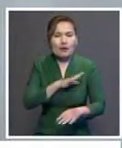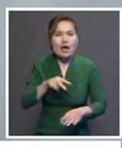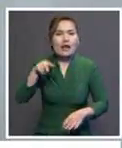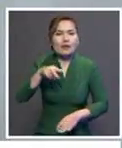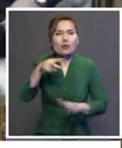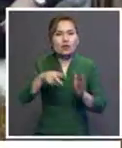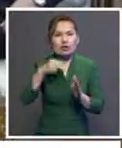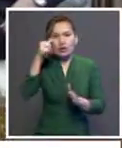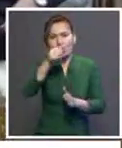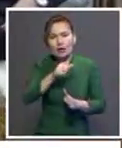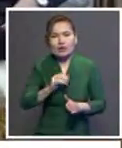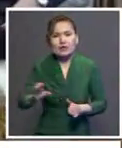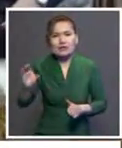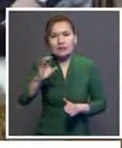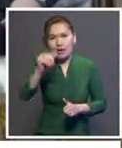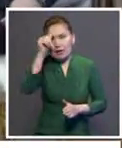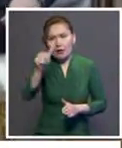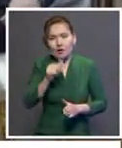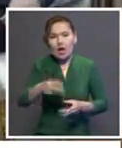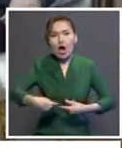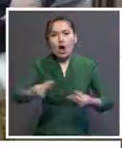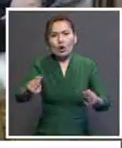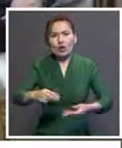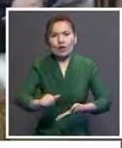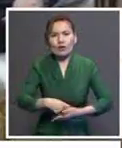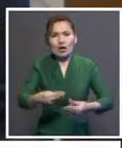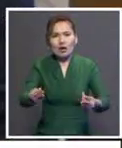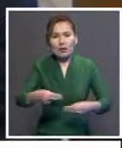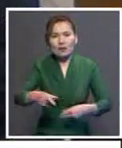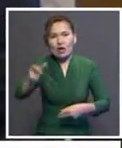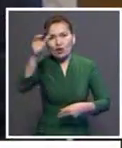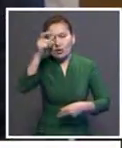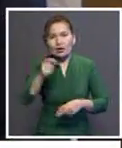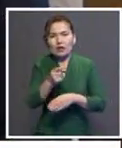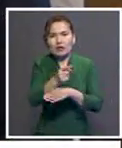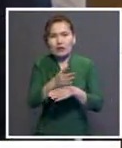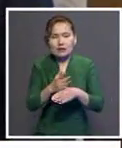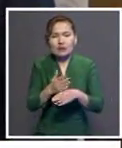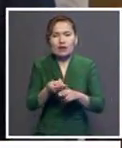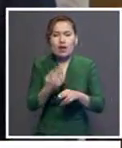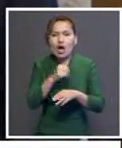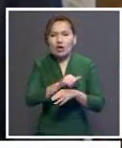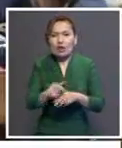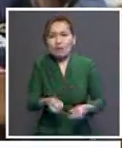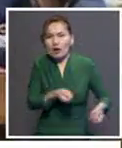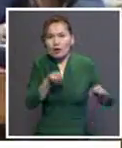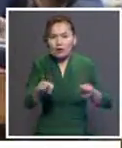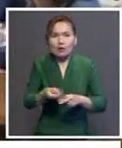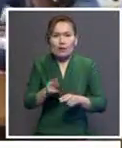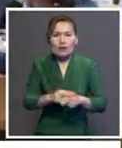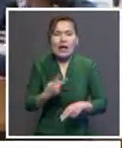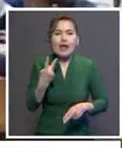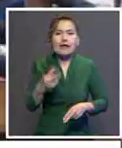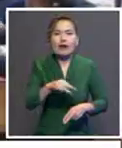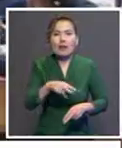келісті. 2017 жылдың қыркүйегінде қол қойылған Түркияға зениттік зымыран кешендерін жеткізу жөніндегі келісім шарттың құны